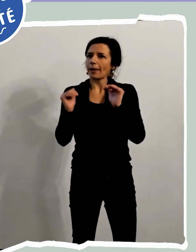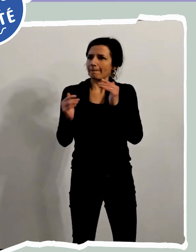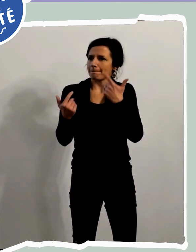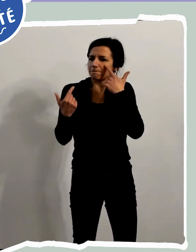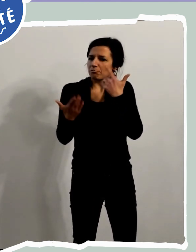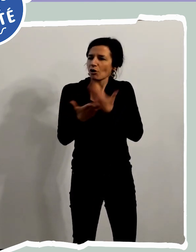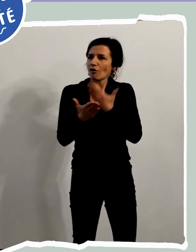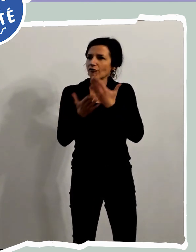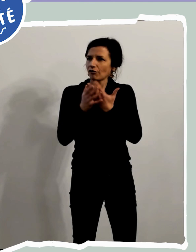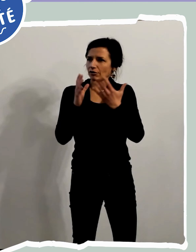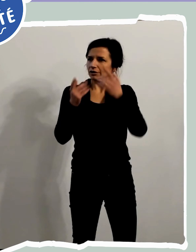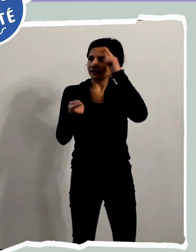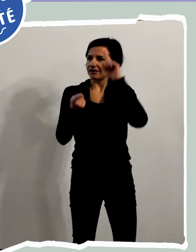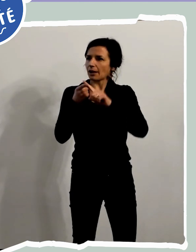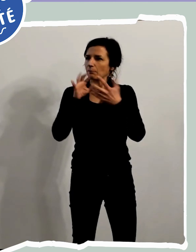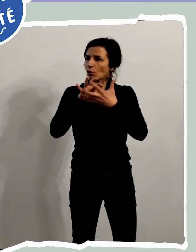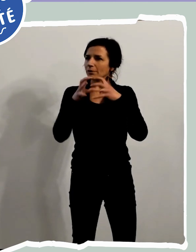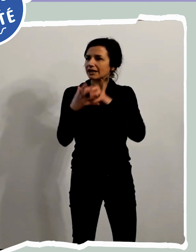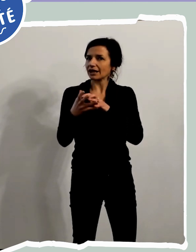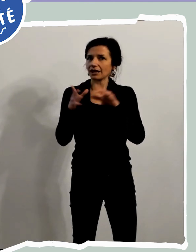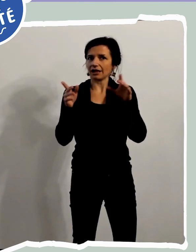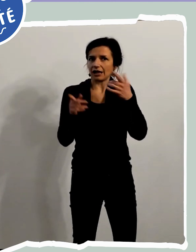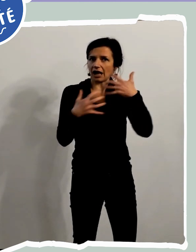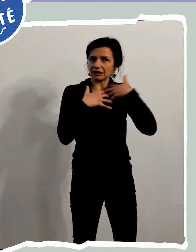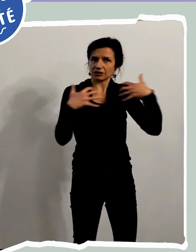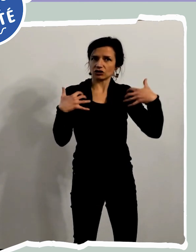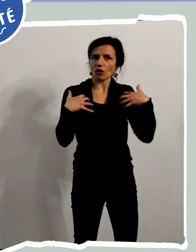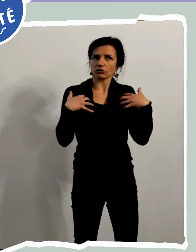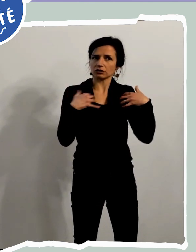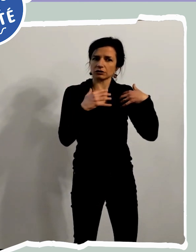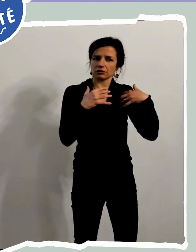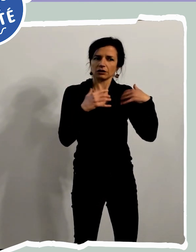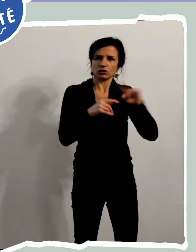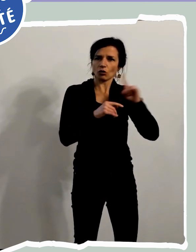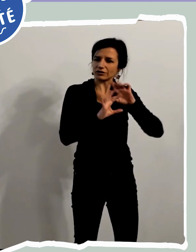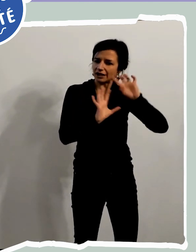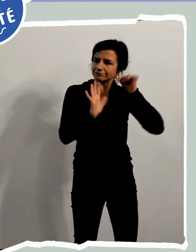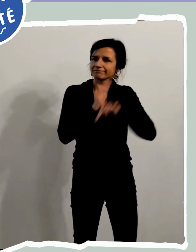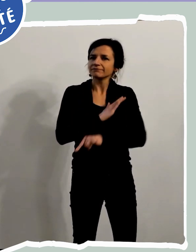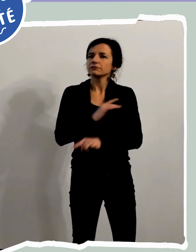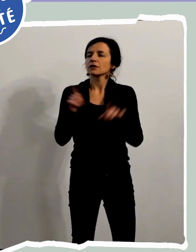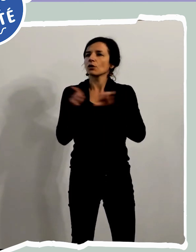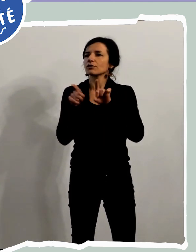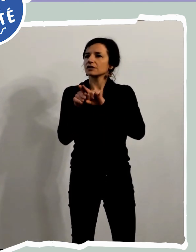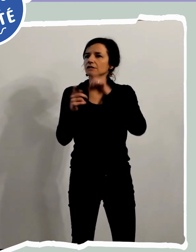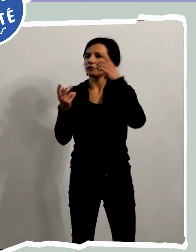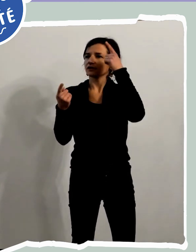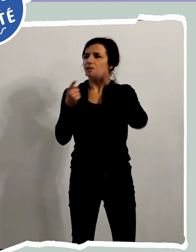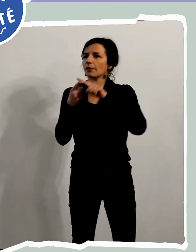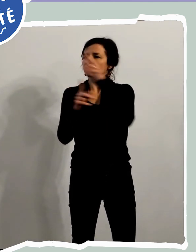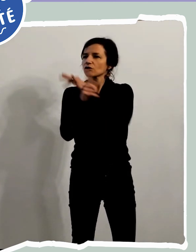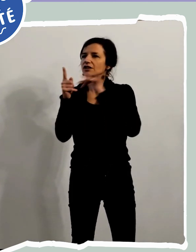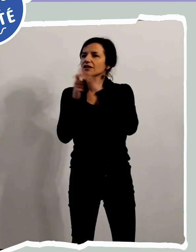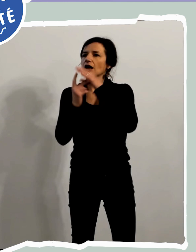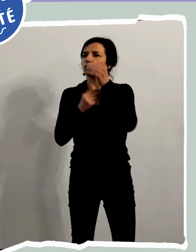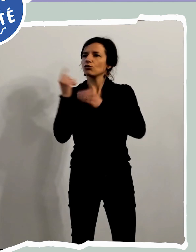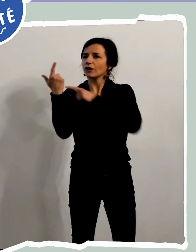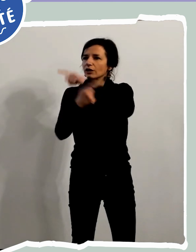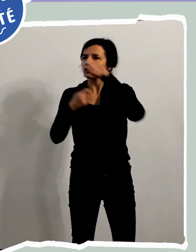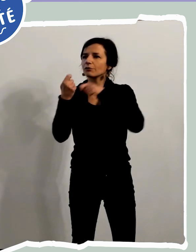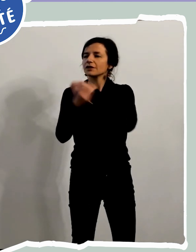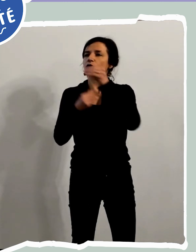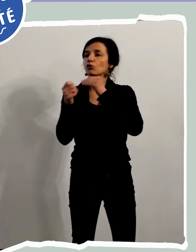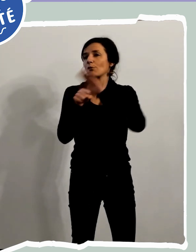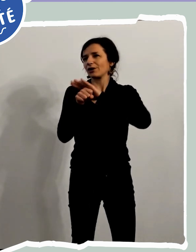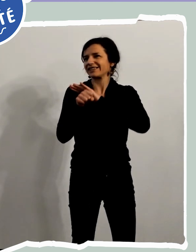c'est un sujet très complexe qui sort de la science, hein, on le voit ici. Donc c'est sociétal, c'est économique et